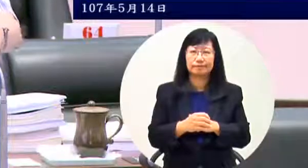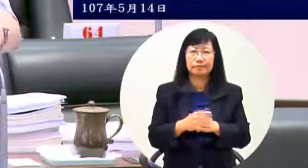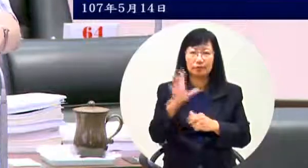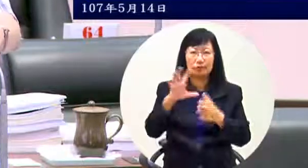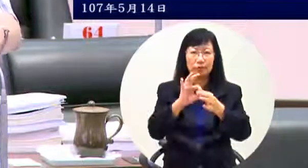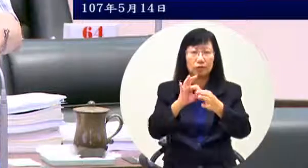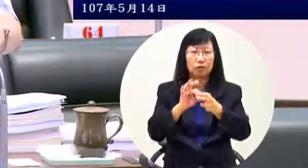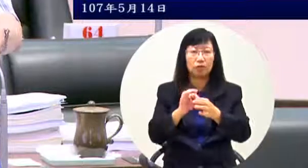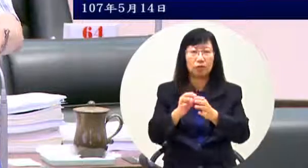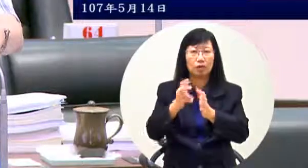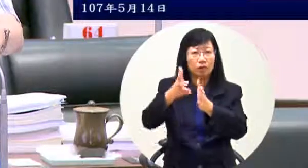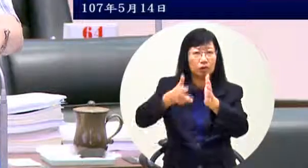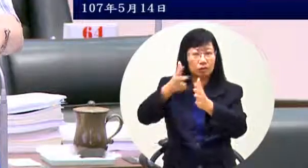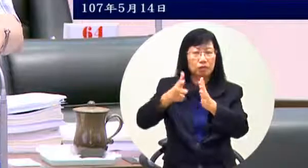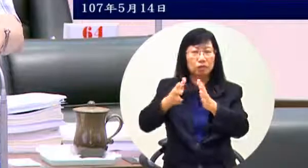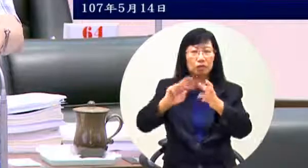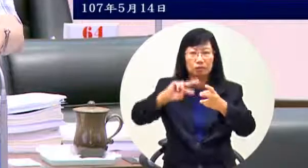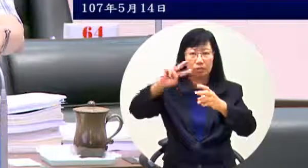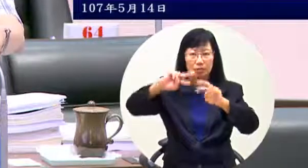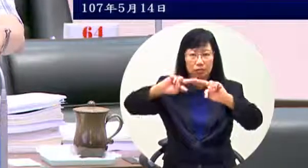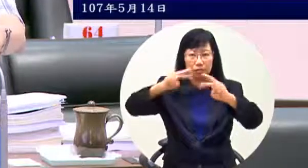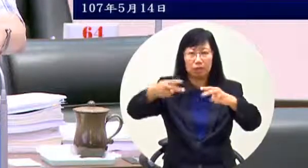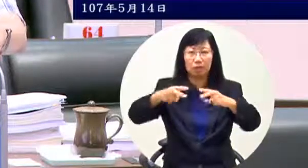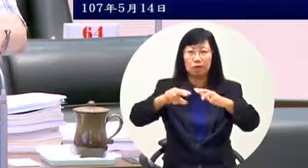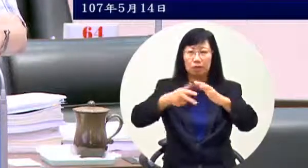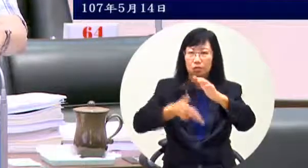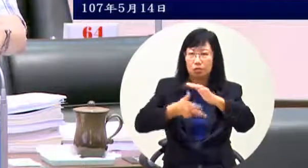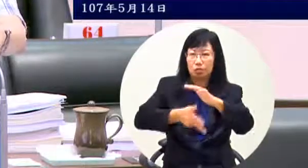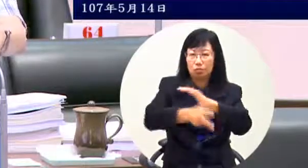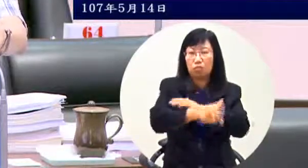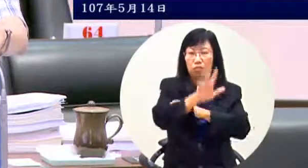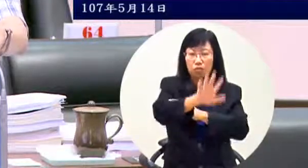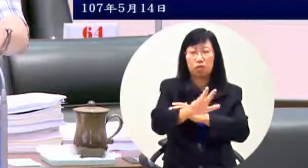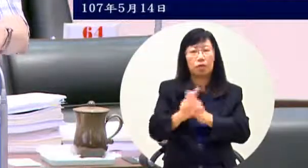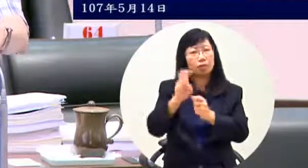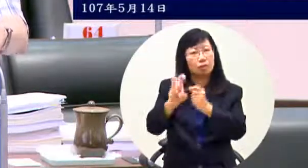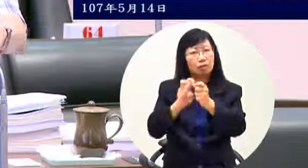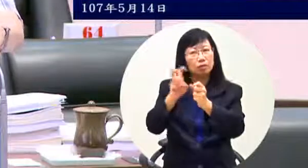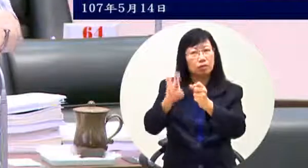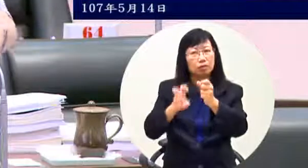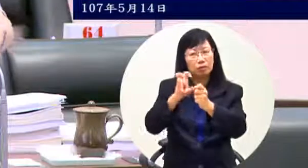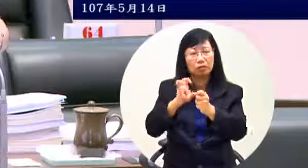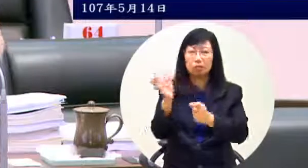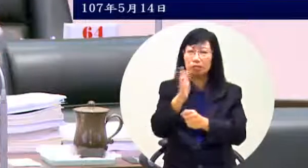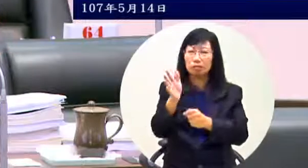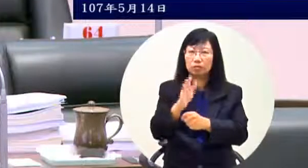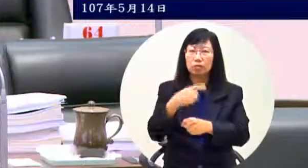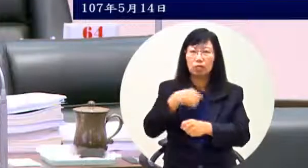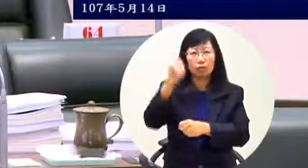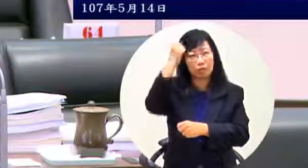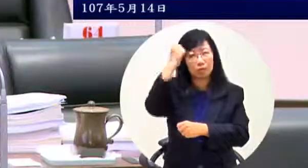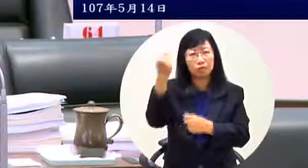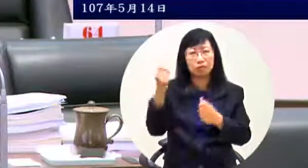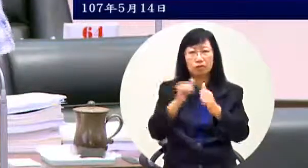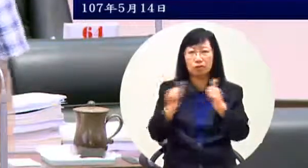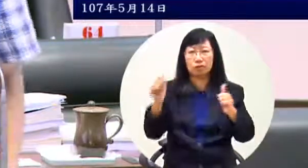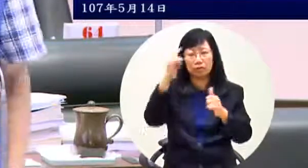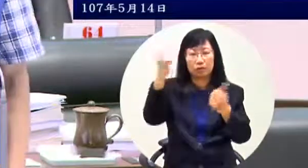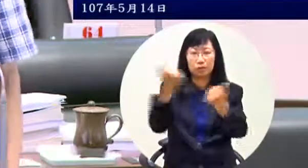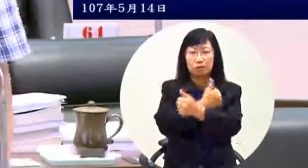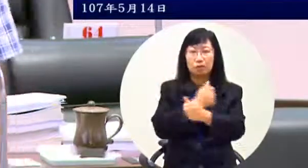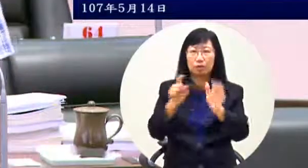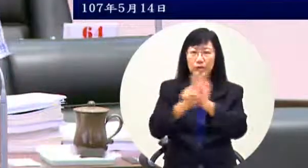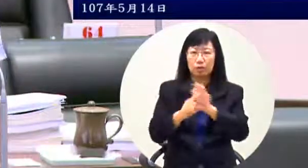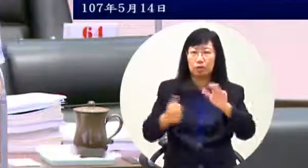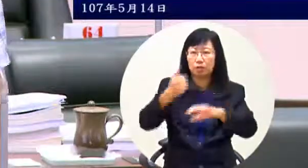啊。我记得我开始当民意代表，迄阵开个开心梅，第一次政见公办政见发